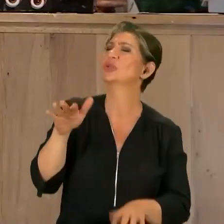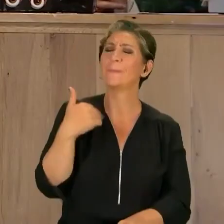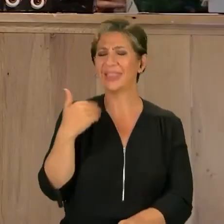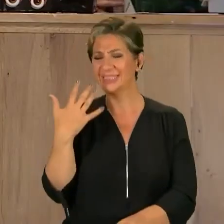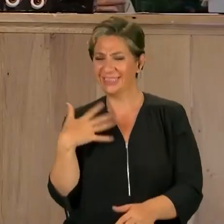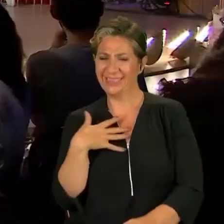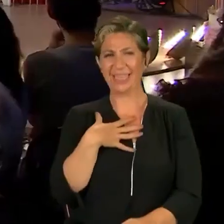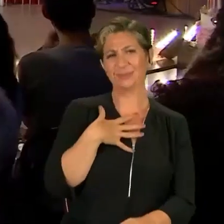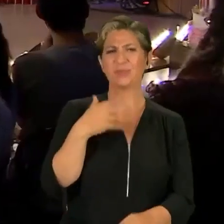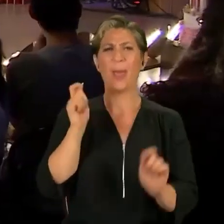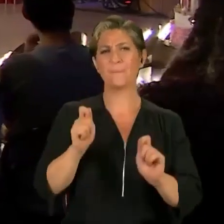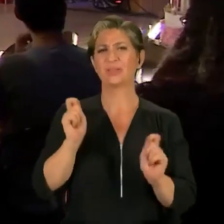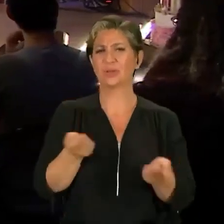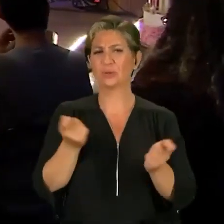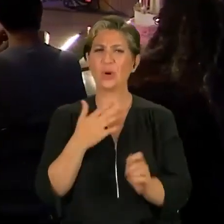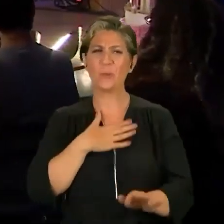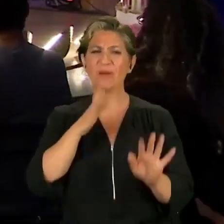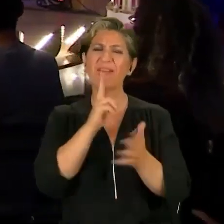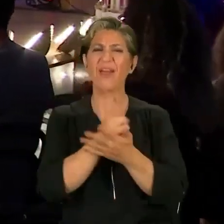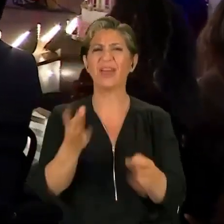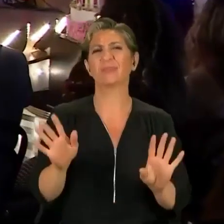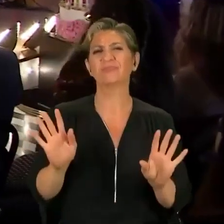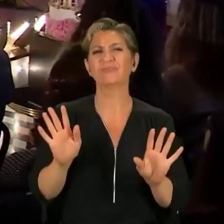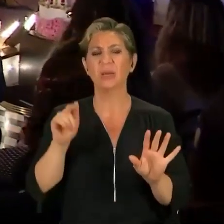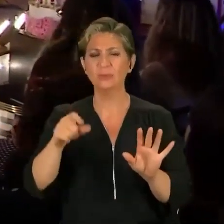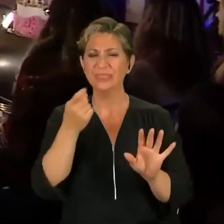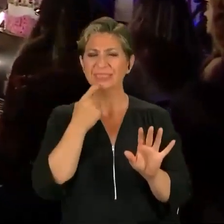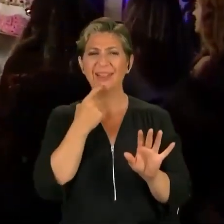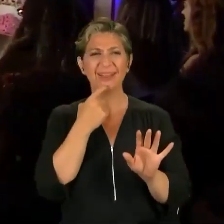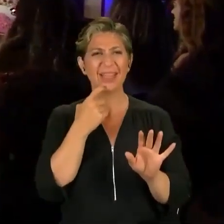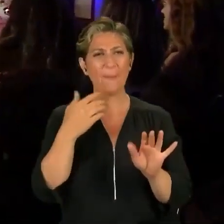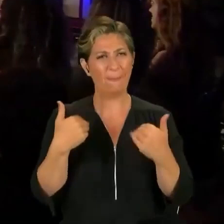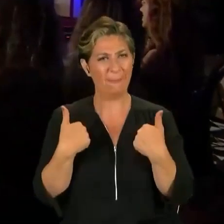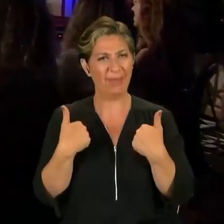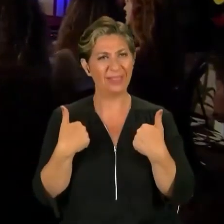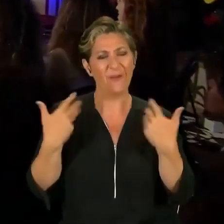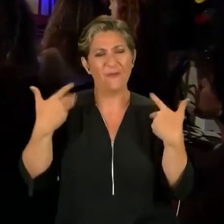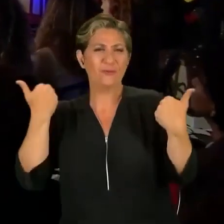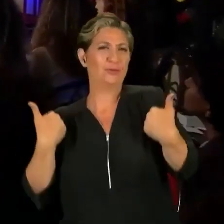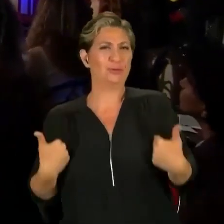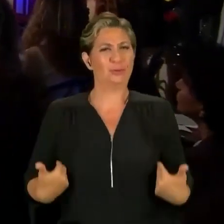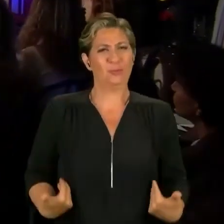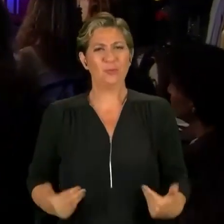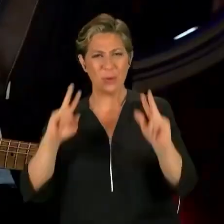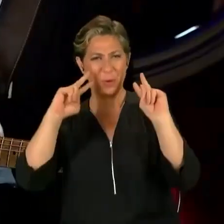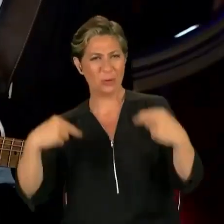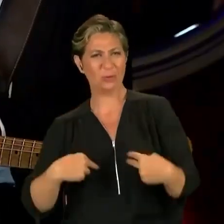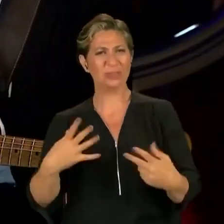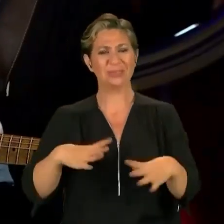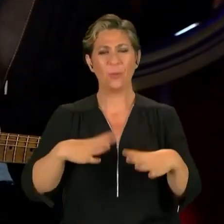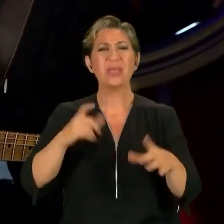de seksapelimi ön plana çıkarmaya çalışıyorum artık. Yani artık bu senelerde ben vücudumla ön planda olmak istiyorum.